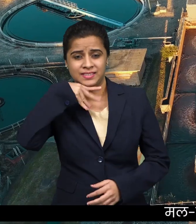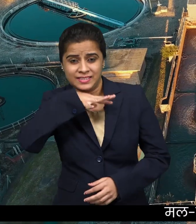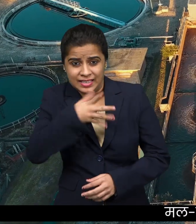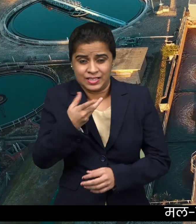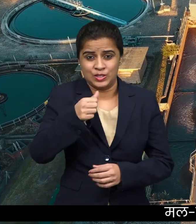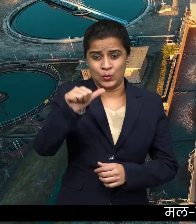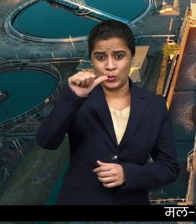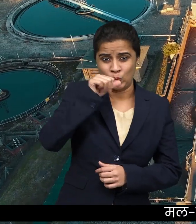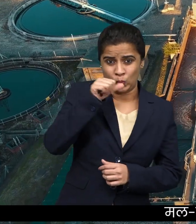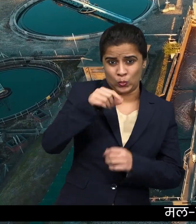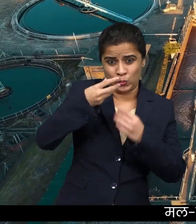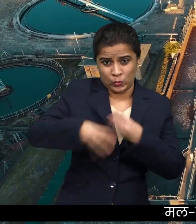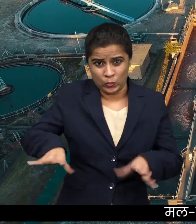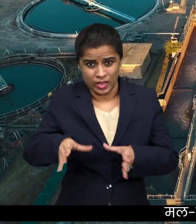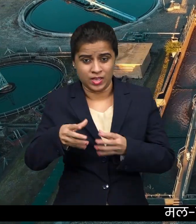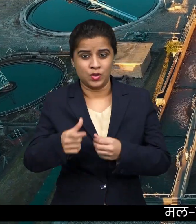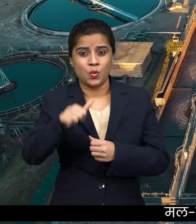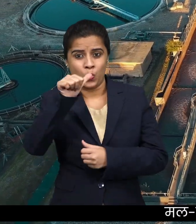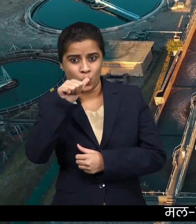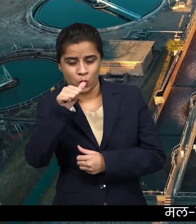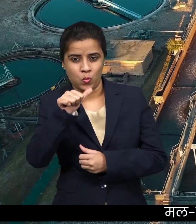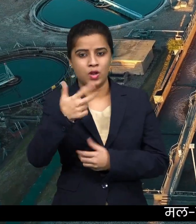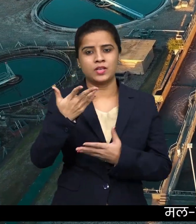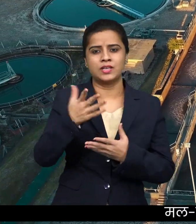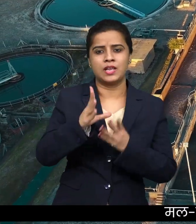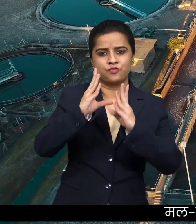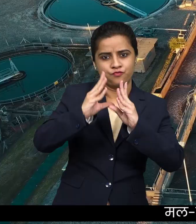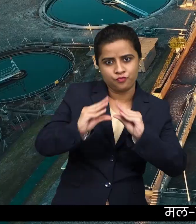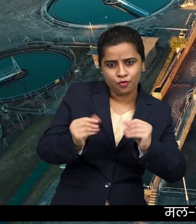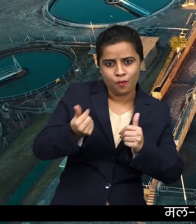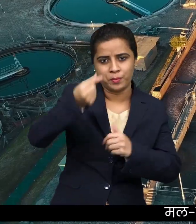मल जल अपशिष्ट जल उपचार विधि।